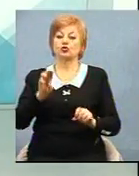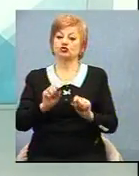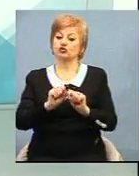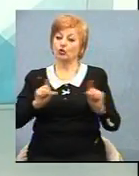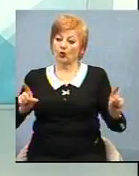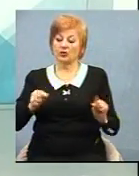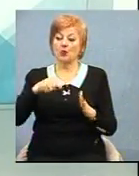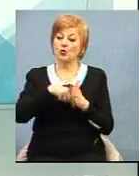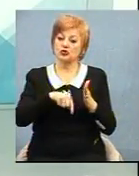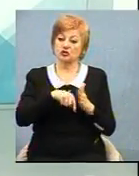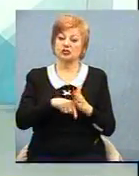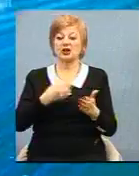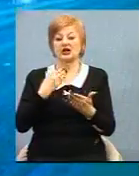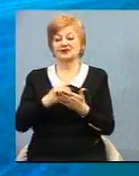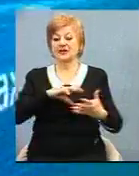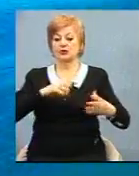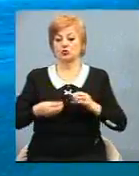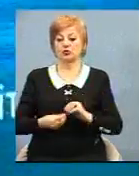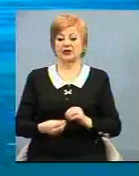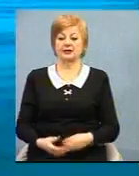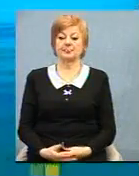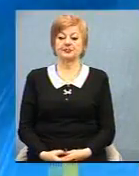своїм змістом, і за своїм результатом.